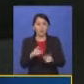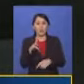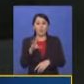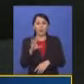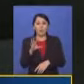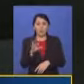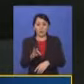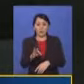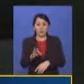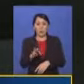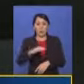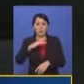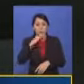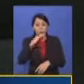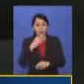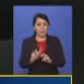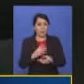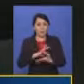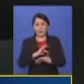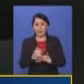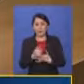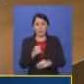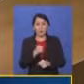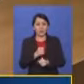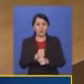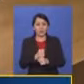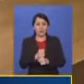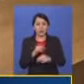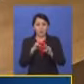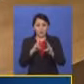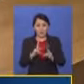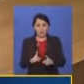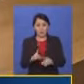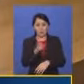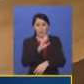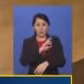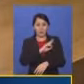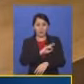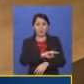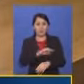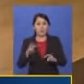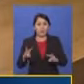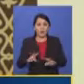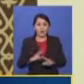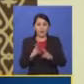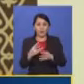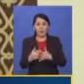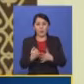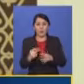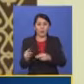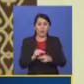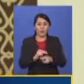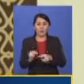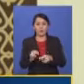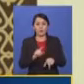Дегенмен олардың басым бөлігі қауіпсіздік шараларын қатаң сақтайды. Биыл төтенше жағдайлар қызметінің мамандары өрт оқиғаларын алдын алу мақсатында